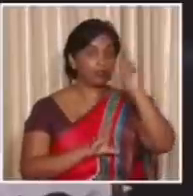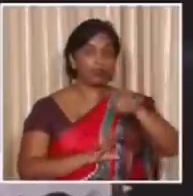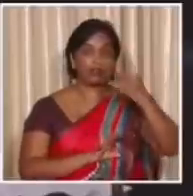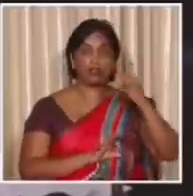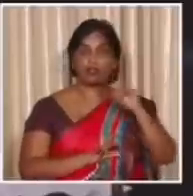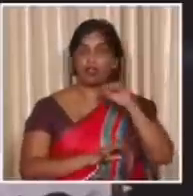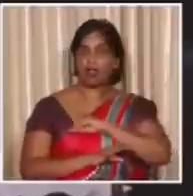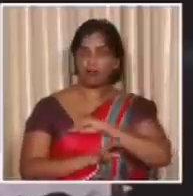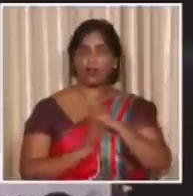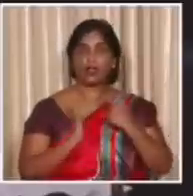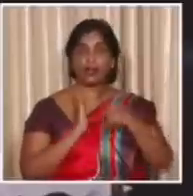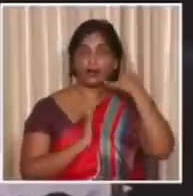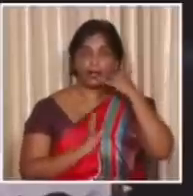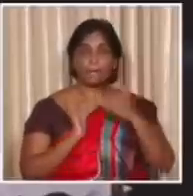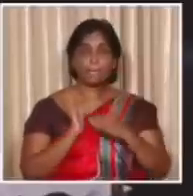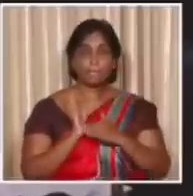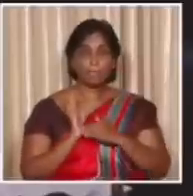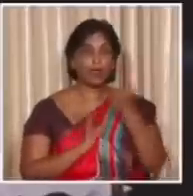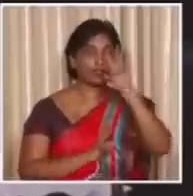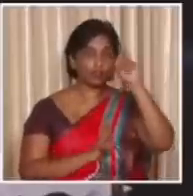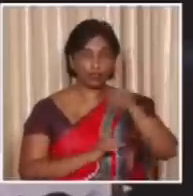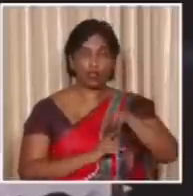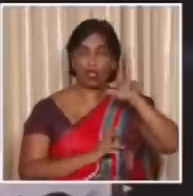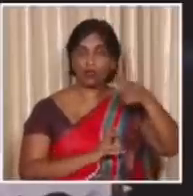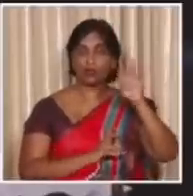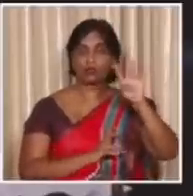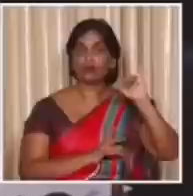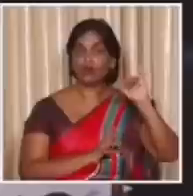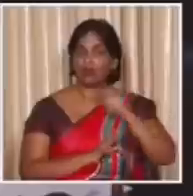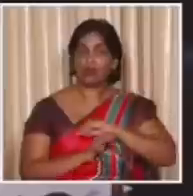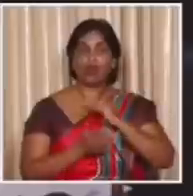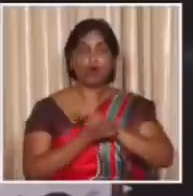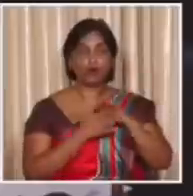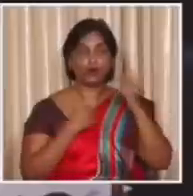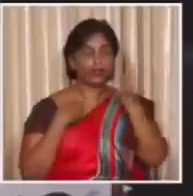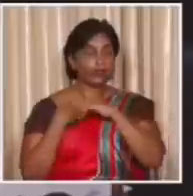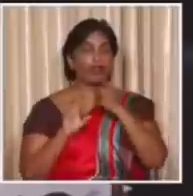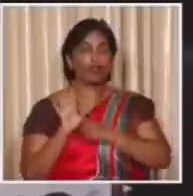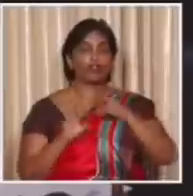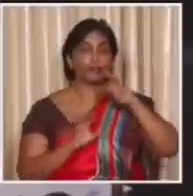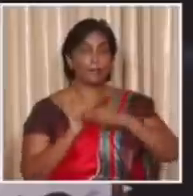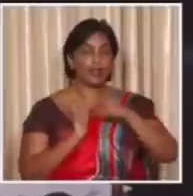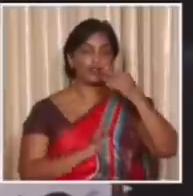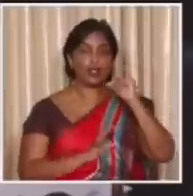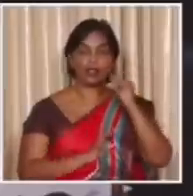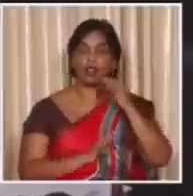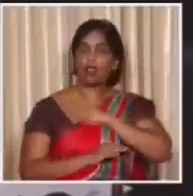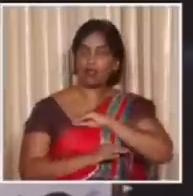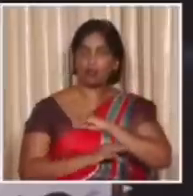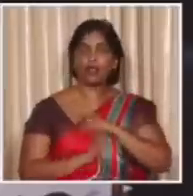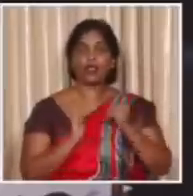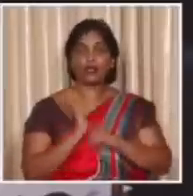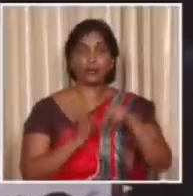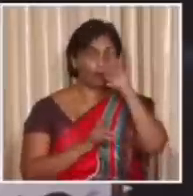ලාභයි ටෙලිකොම් ගියවෘද මිලියන 13846ක් ලාභයි වෝටේසේජ් ගියවෘද මිලියන 360ක් ලාභයි ලිට්‍රෝ මේ